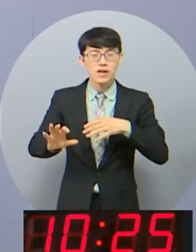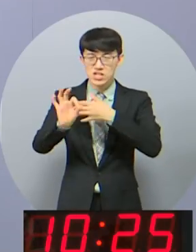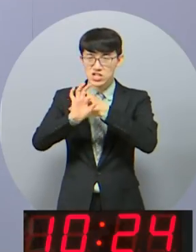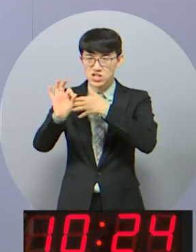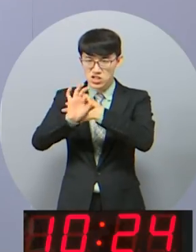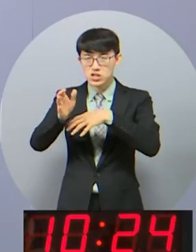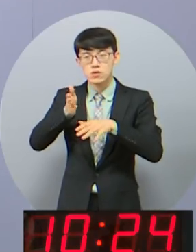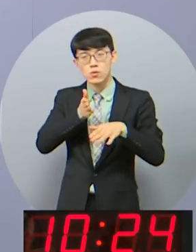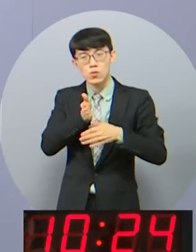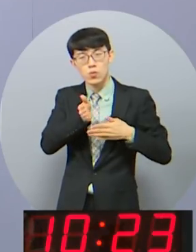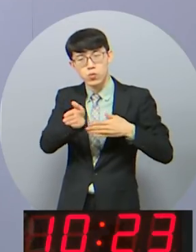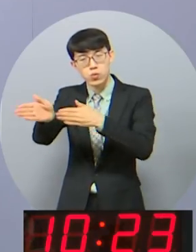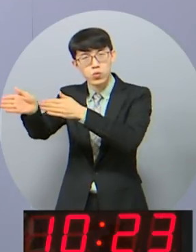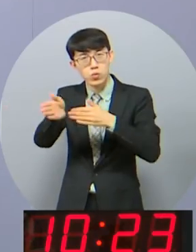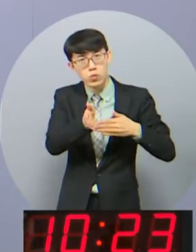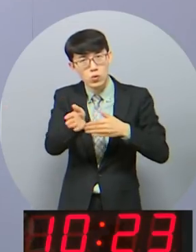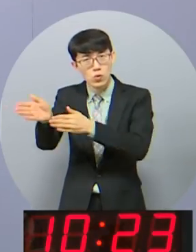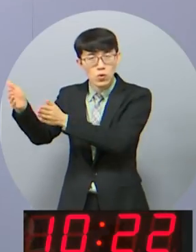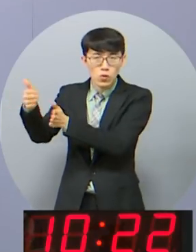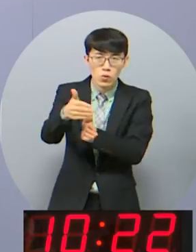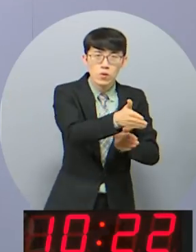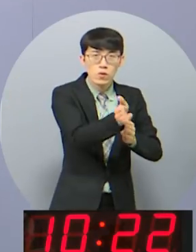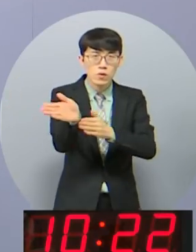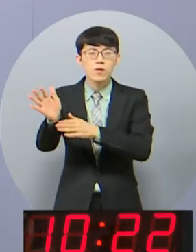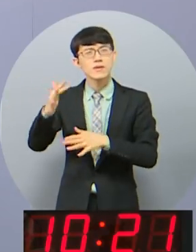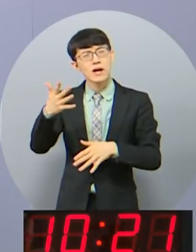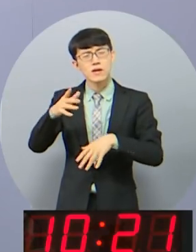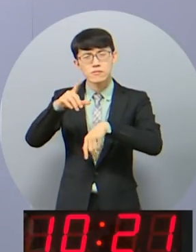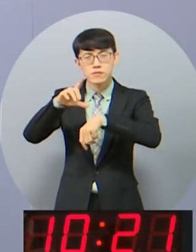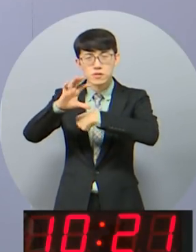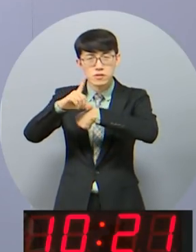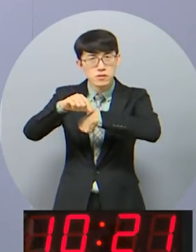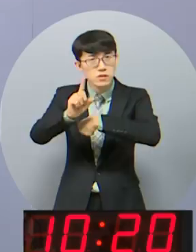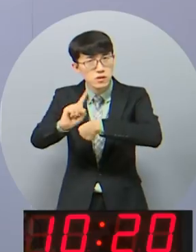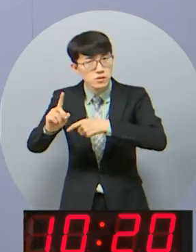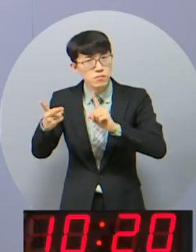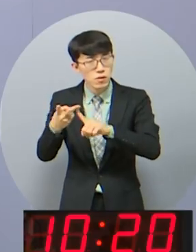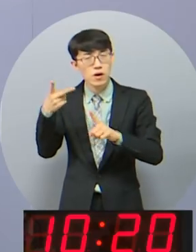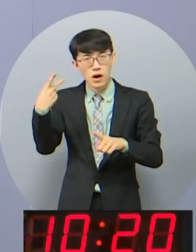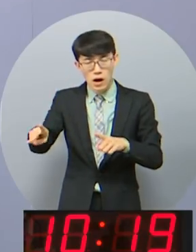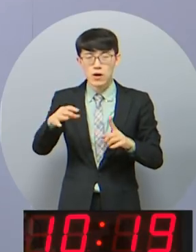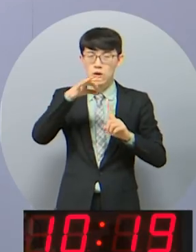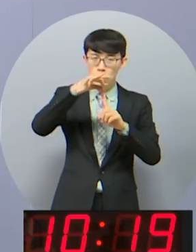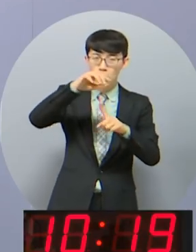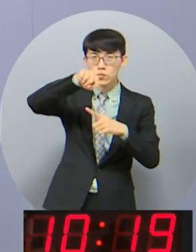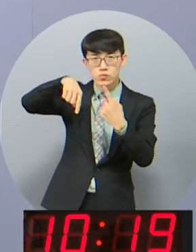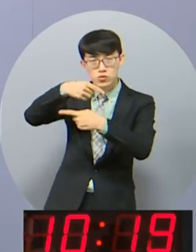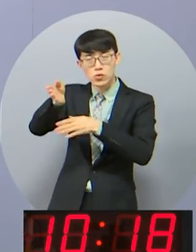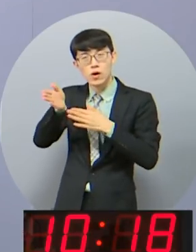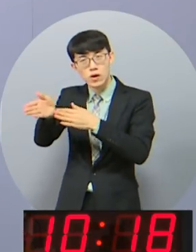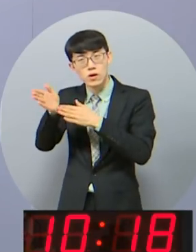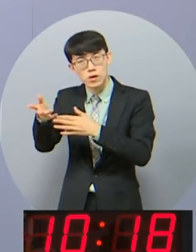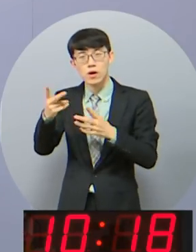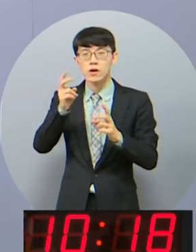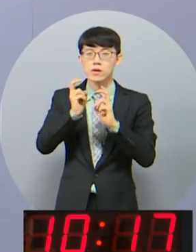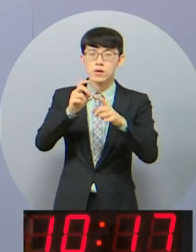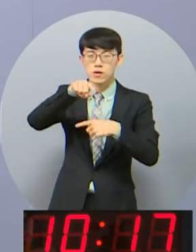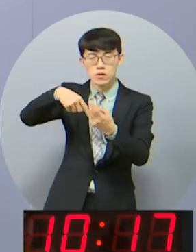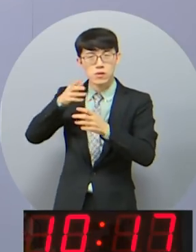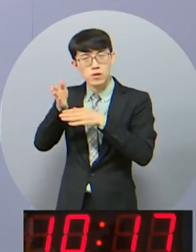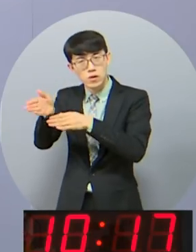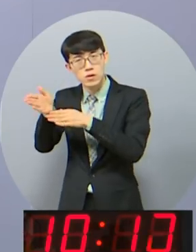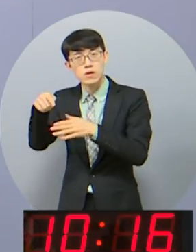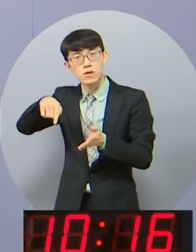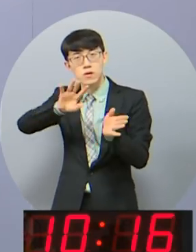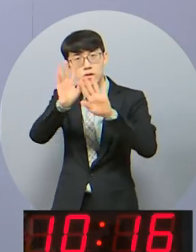关键点，在于它的营运时间，还有它的转乘机制及 我们淡水信义县在尖峰时